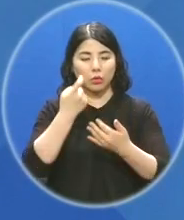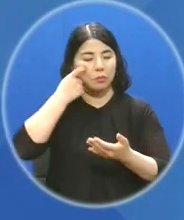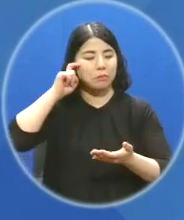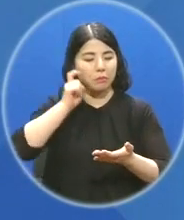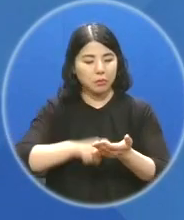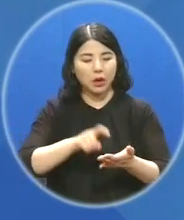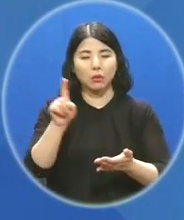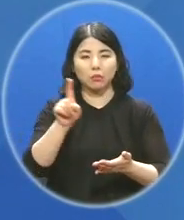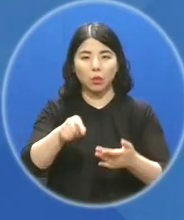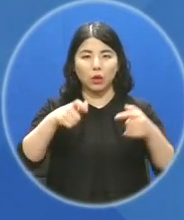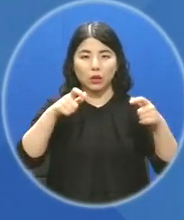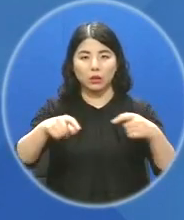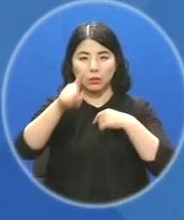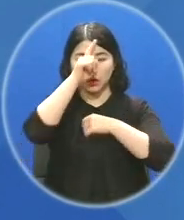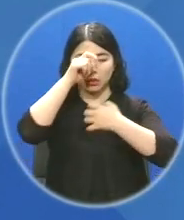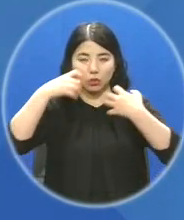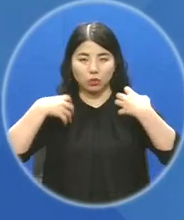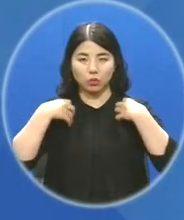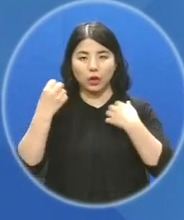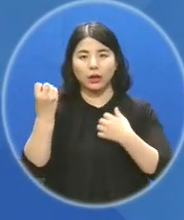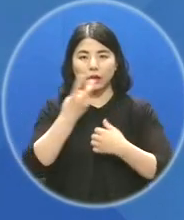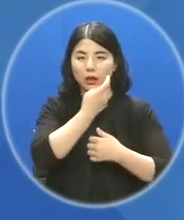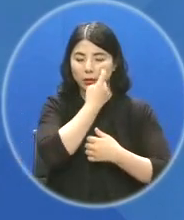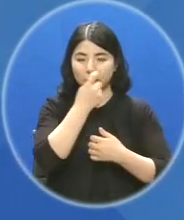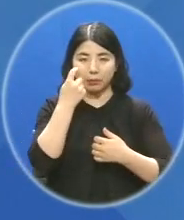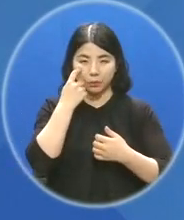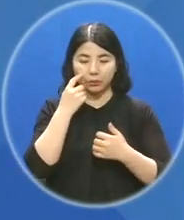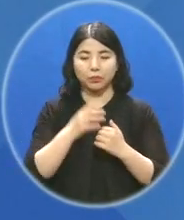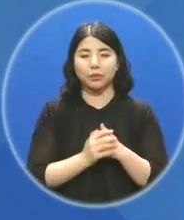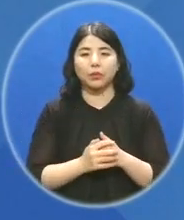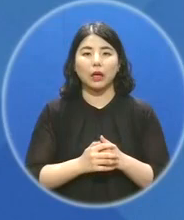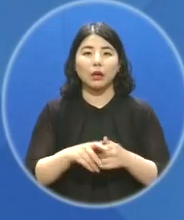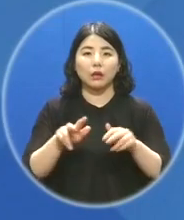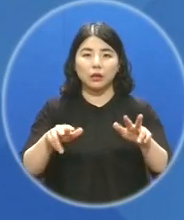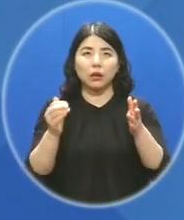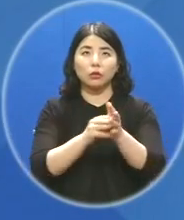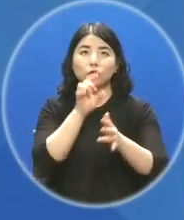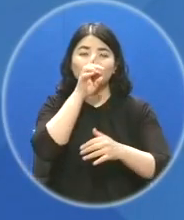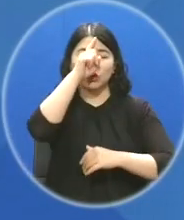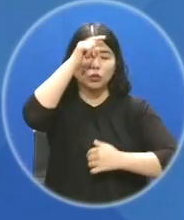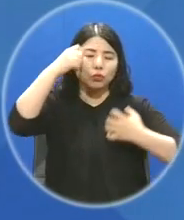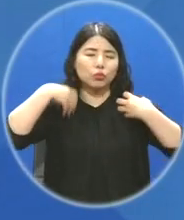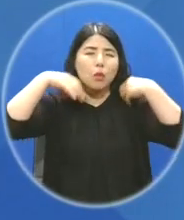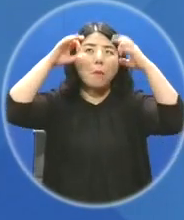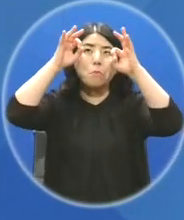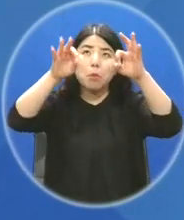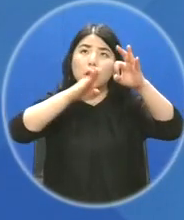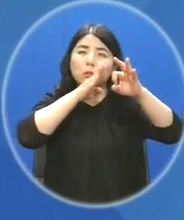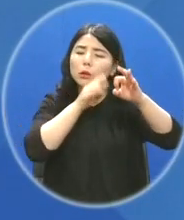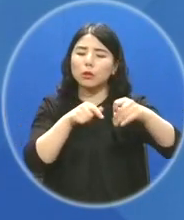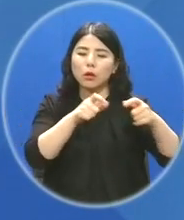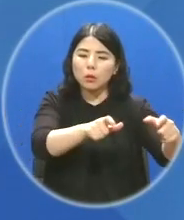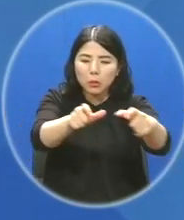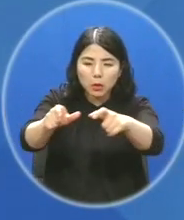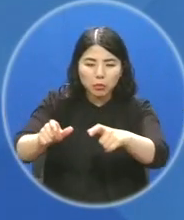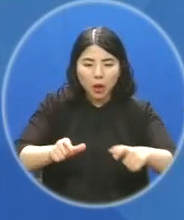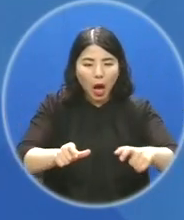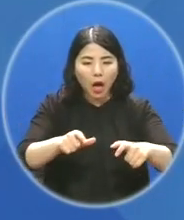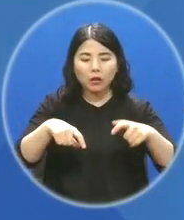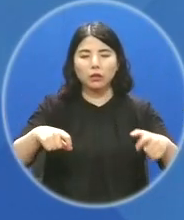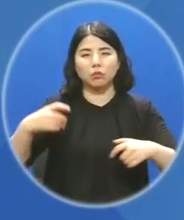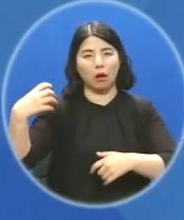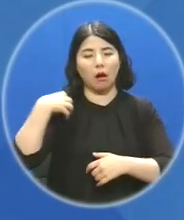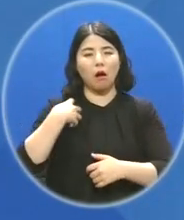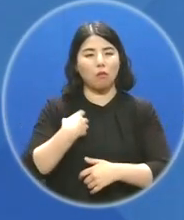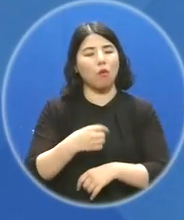것 중에 하나가 지방 정부의 재발견입니다. 그동안 중앙 정부만 봤었는데. 이게 지역별로 또 지방정부가 하는